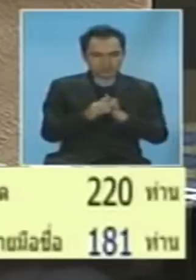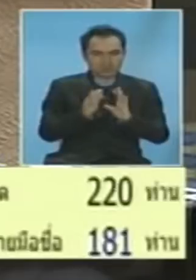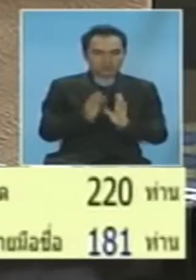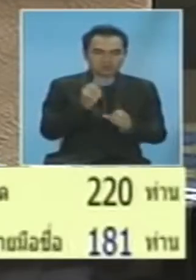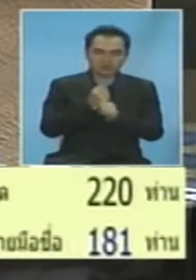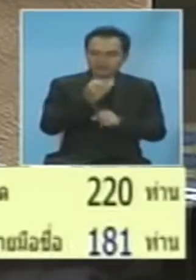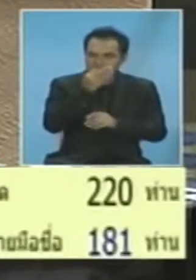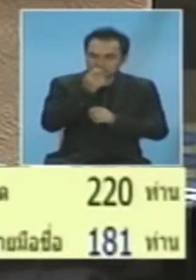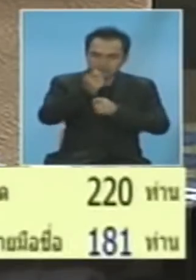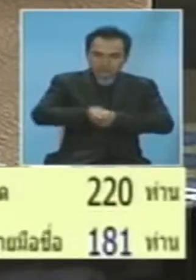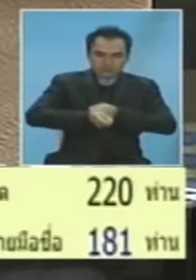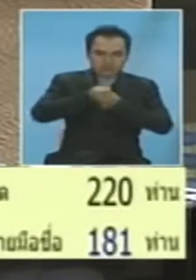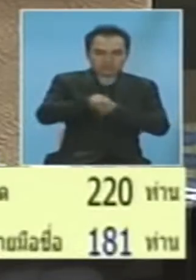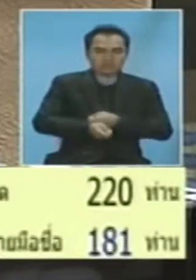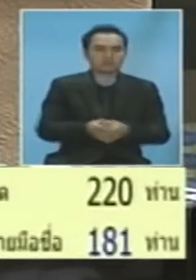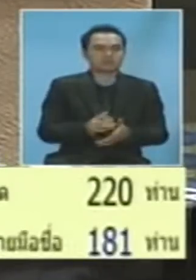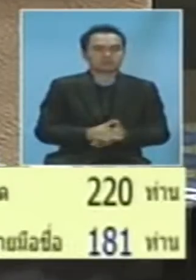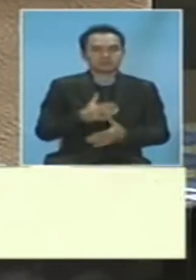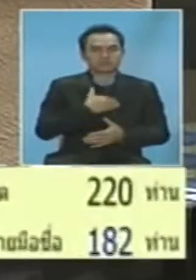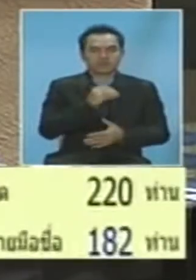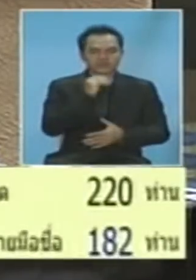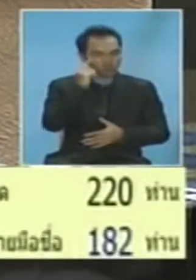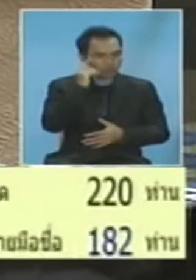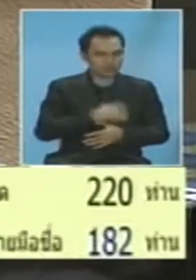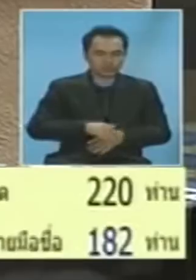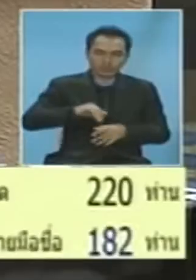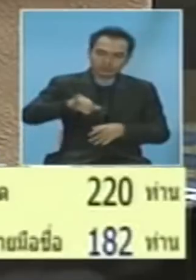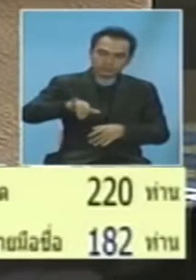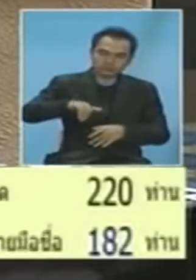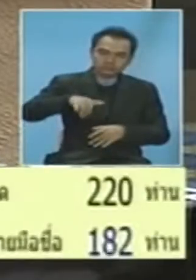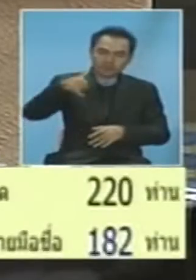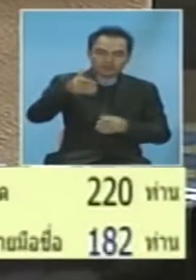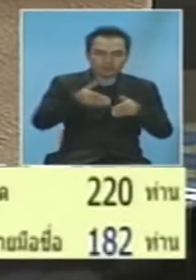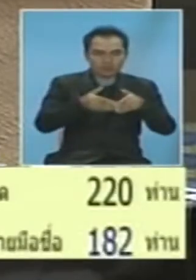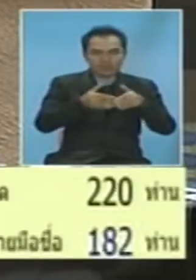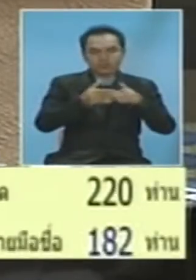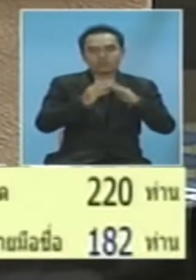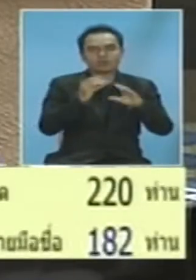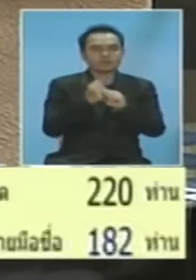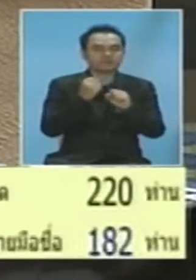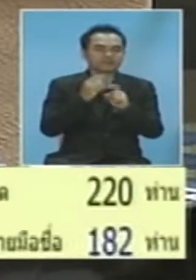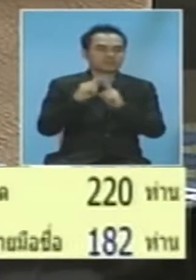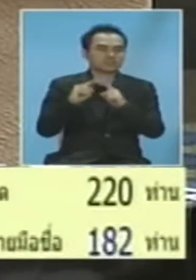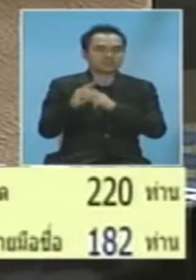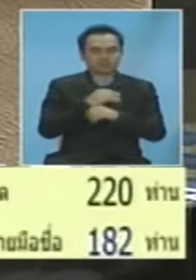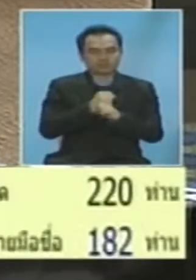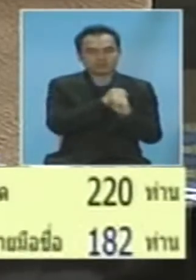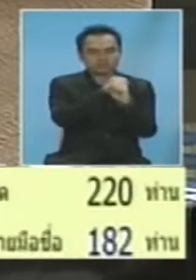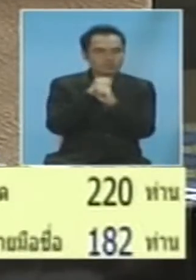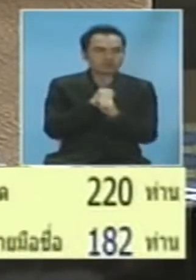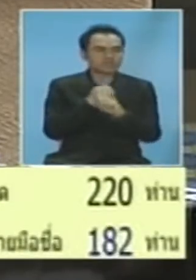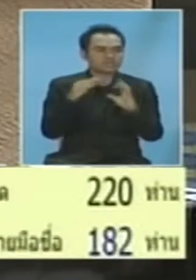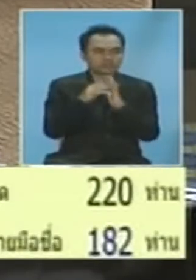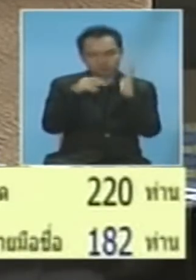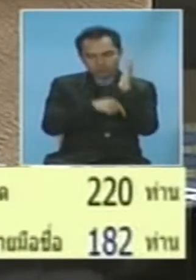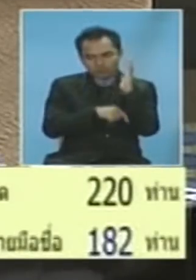ติจะได้ลืมตาอ้าปากและอ้างว่าได้ดำเนินการป้องกันไม่ให้เกิดความทุจ